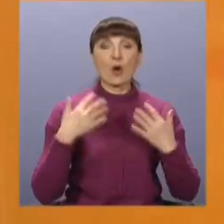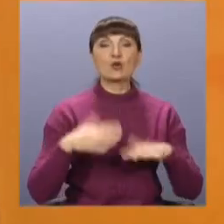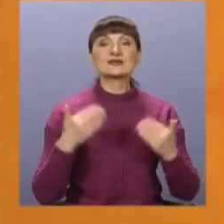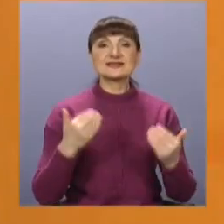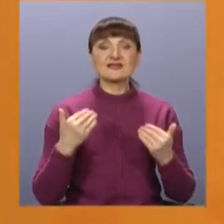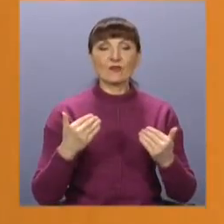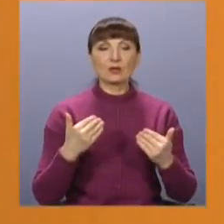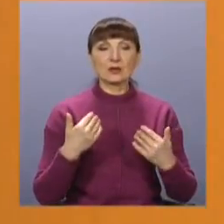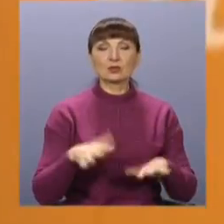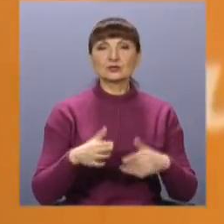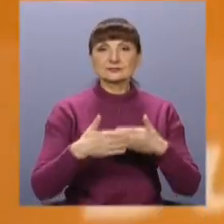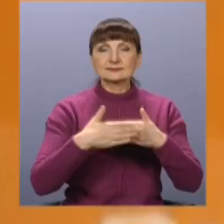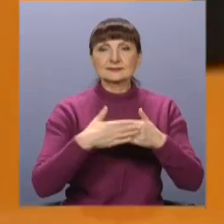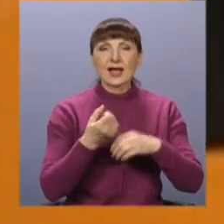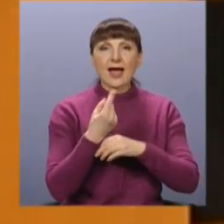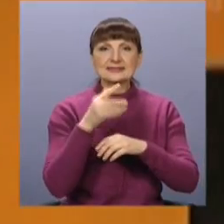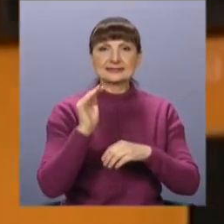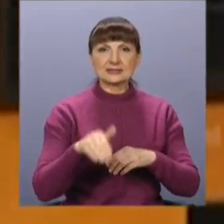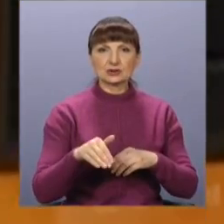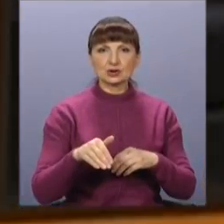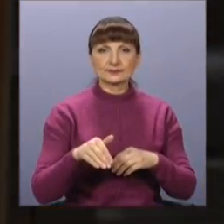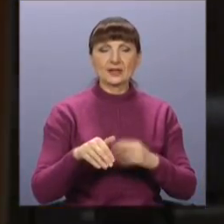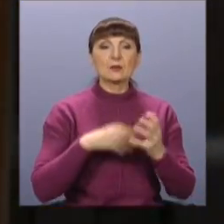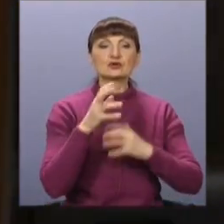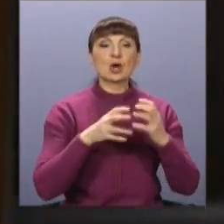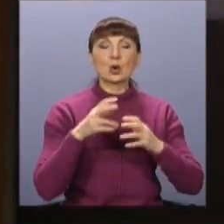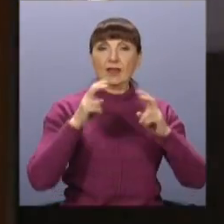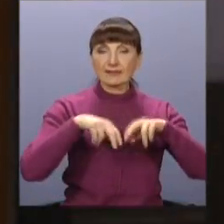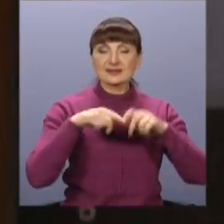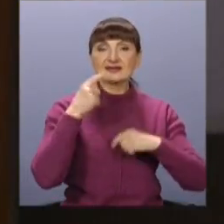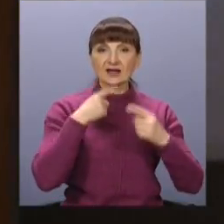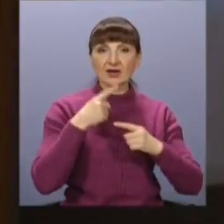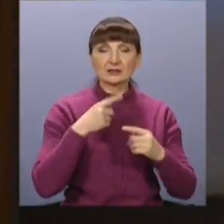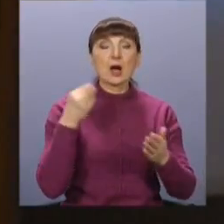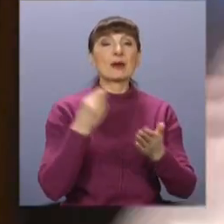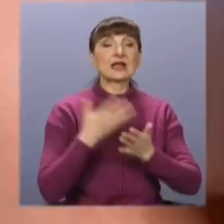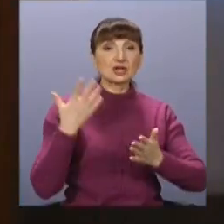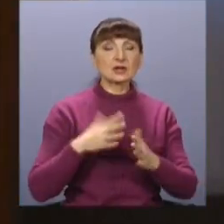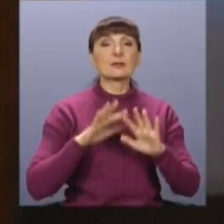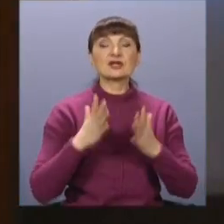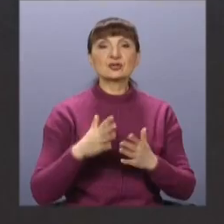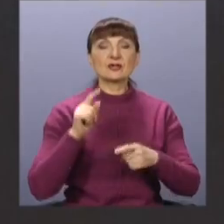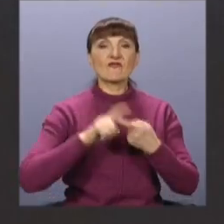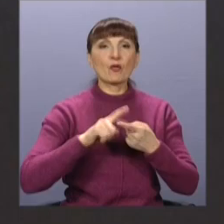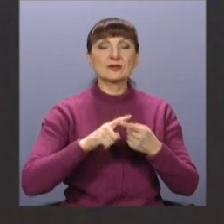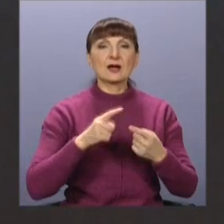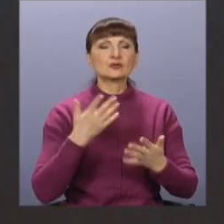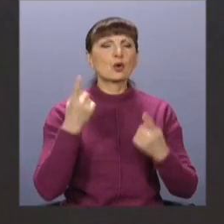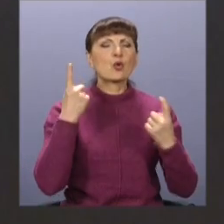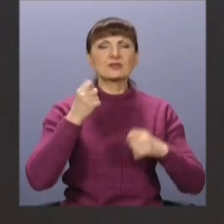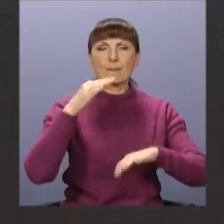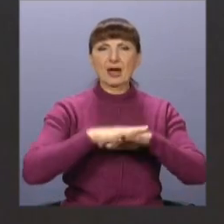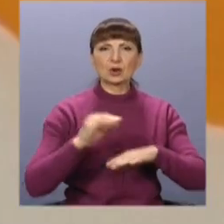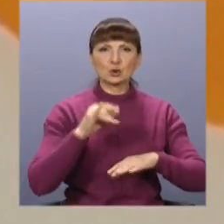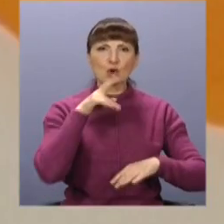вплотную подобрался к одиннадцати тысячам международной аналитики говорят что подражание происходит на фоне заявления крупного банка